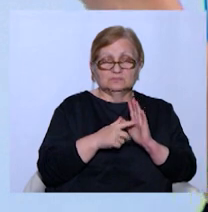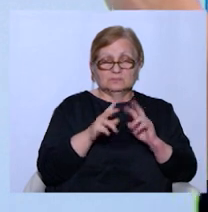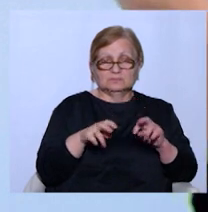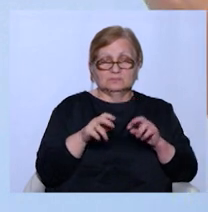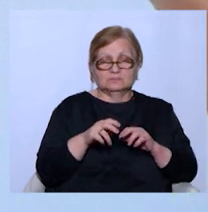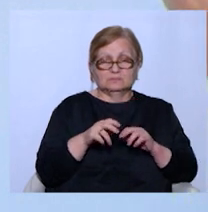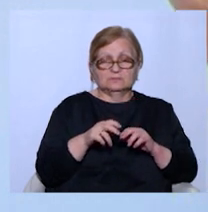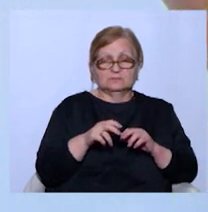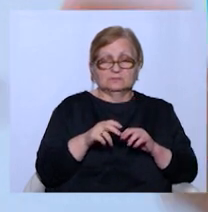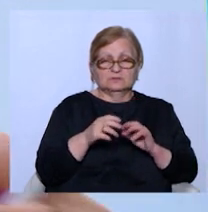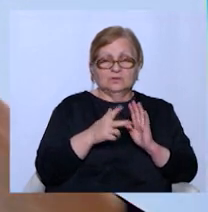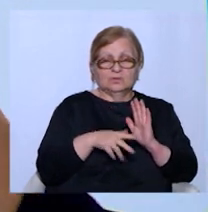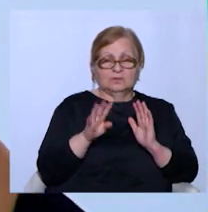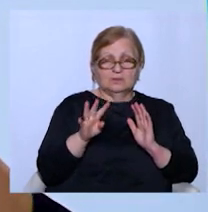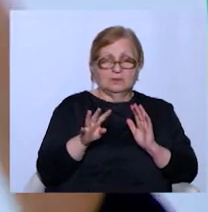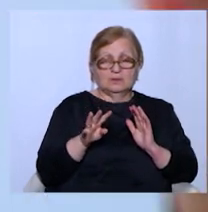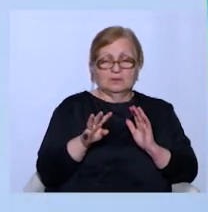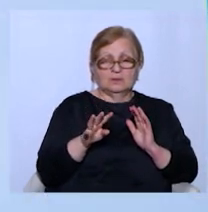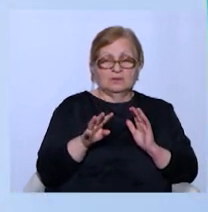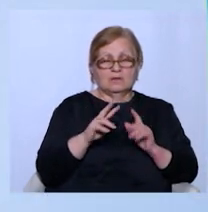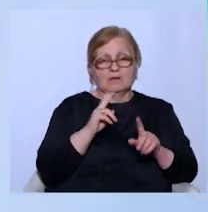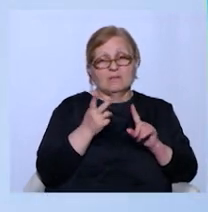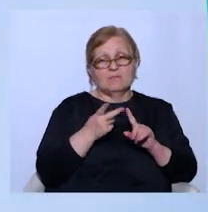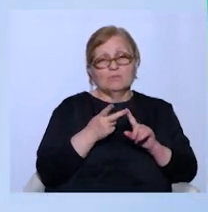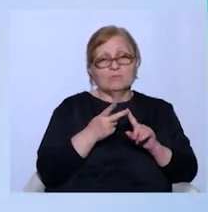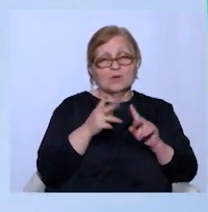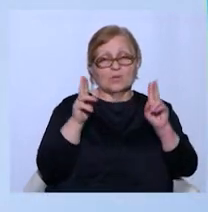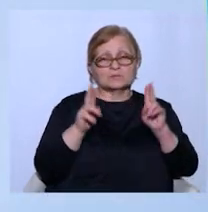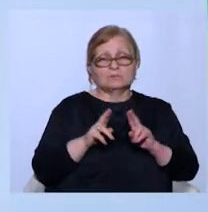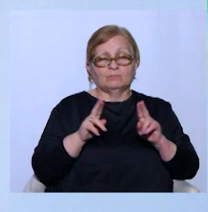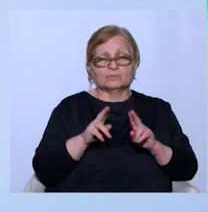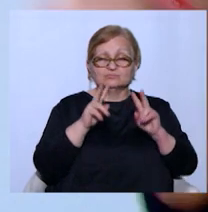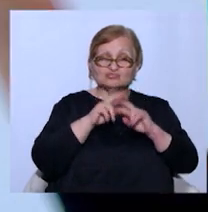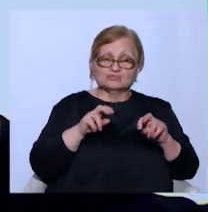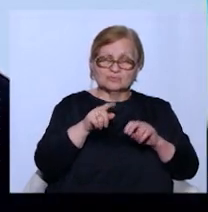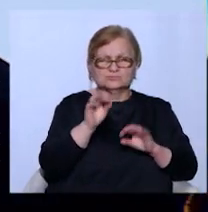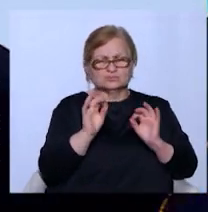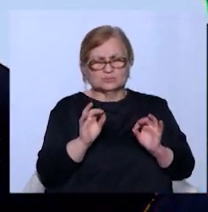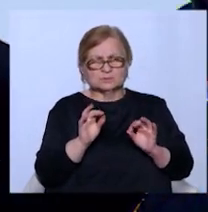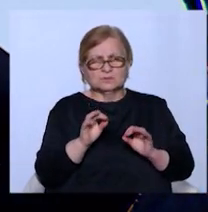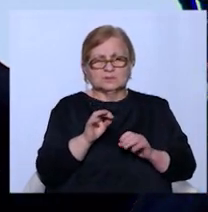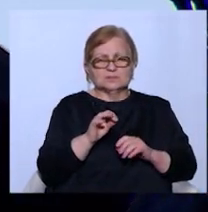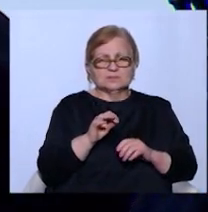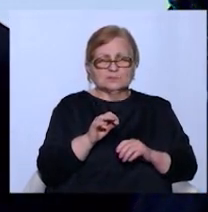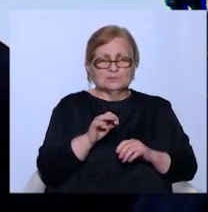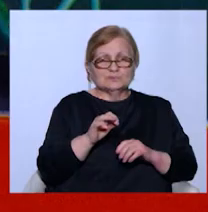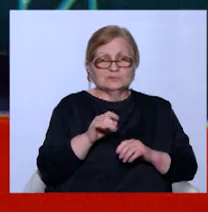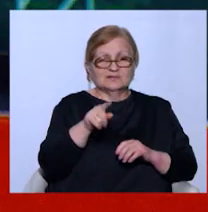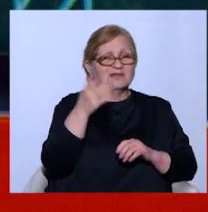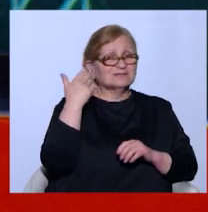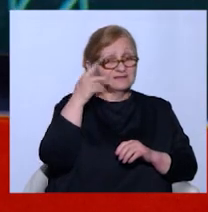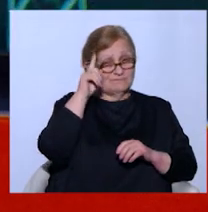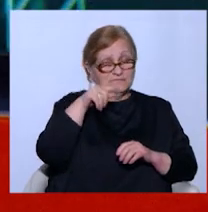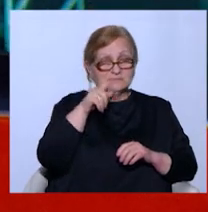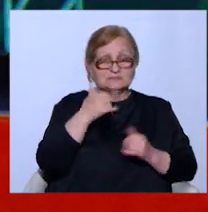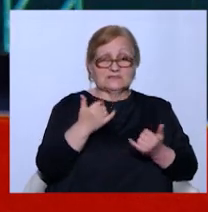არის 84. მოდით მეორე ფორმულით გადავამოწმოთ ახლა იგივე, ხო? ანუ ეს არის პირველი ფორმულა, რომელიც აქამდე ვიცოდით.